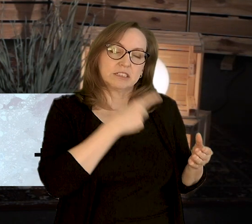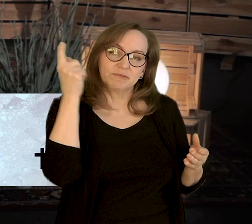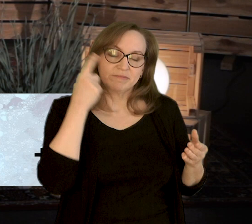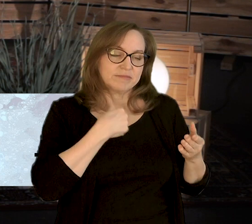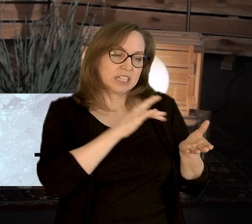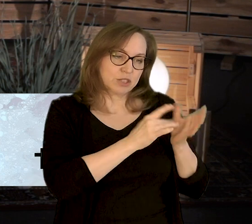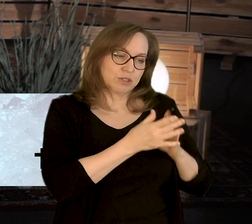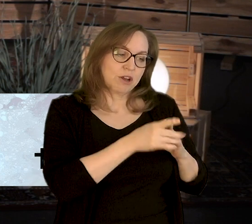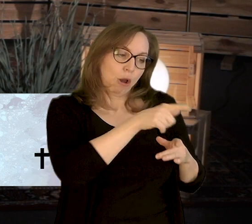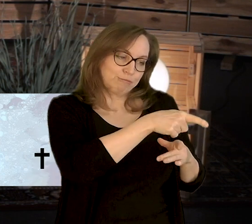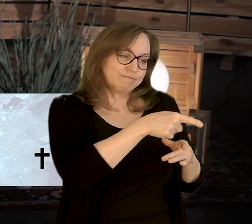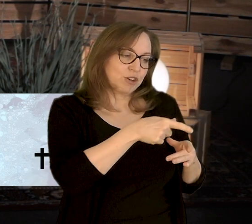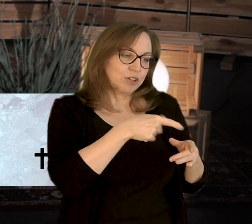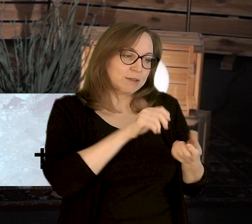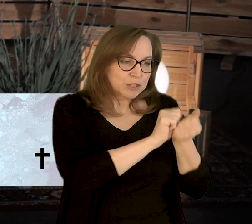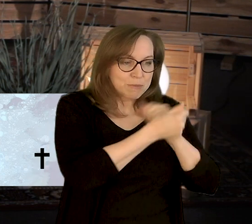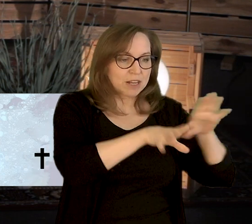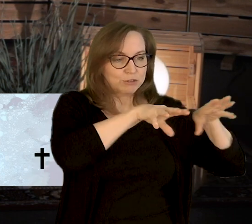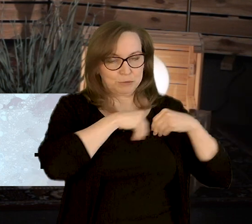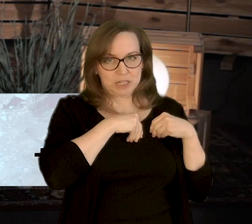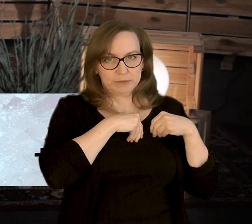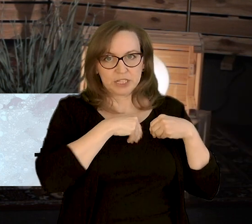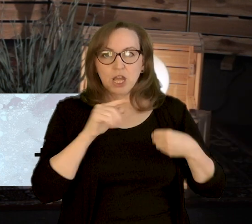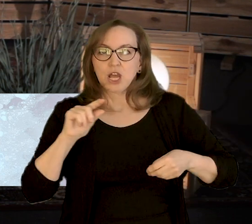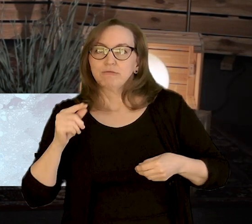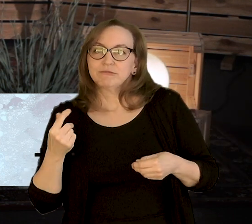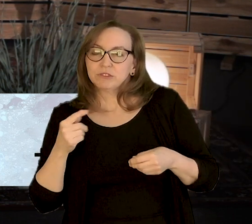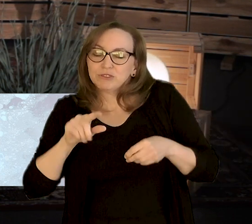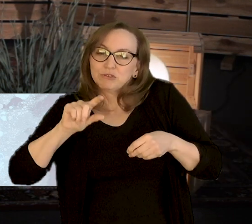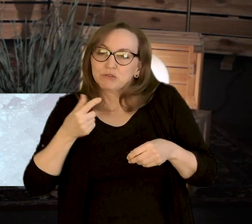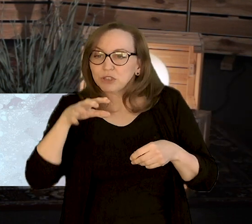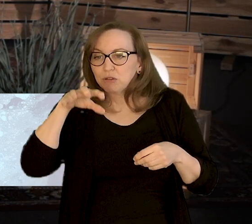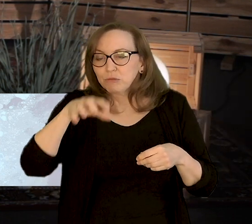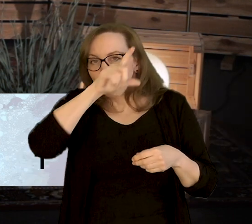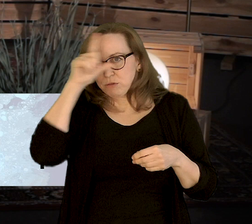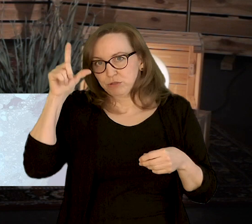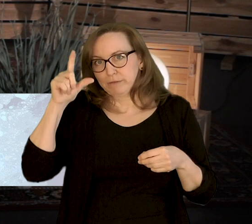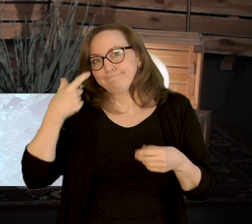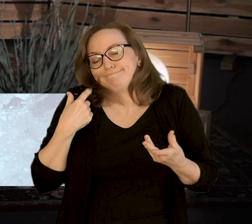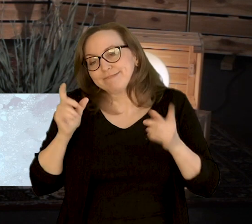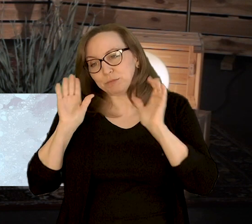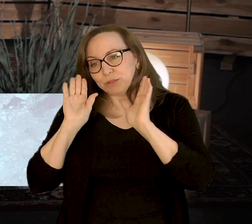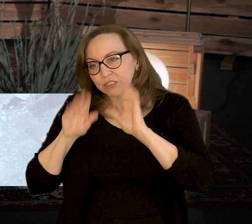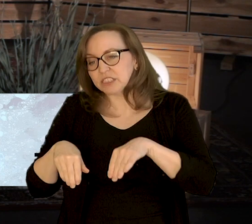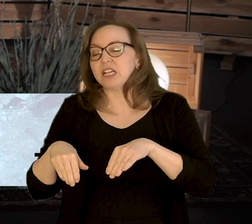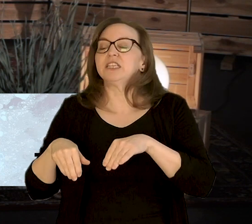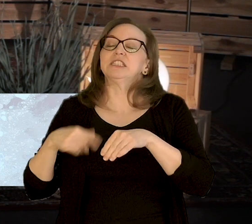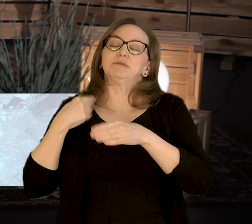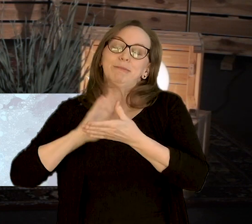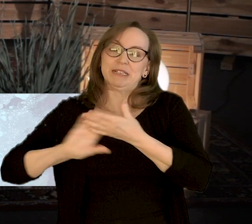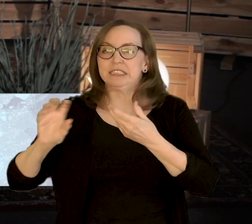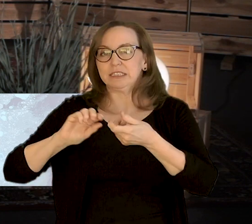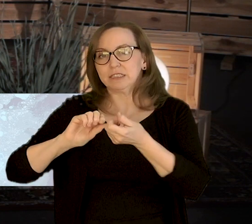doświadczyło przemiany. Drudzy z kolei pozostali bez zmiany, co też nasiliło